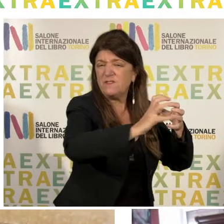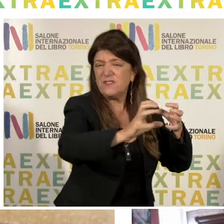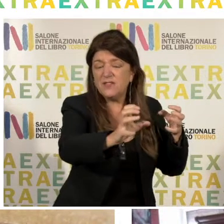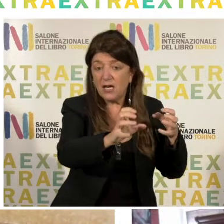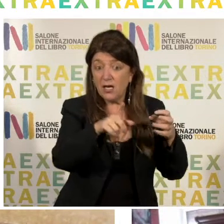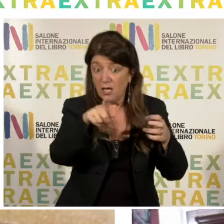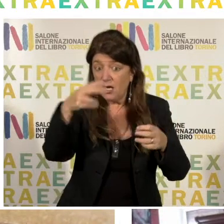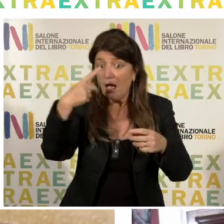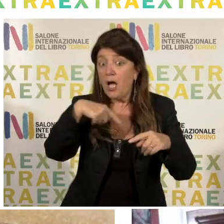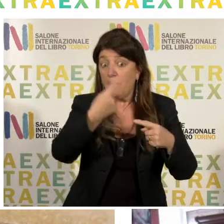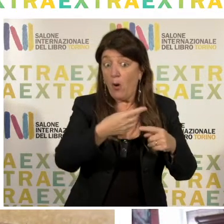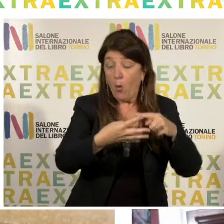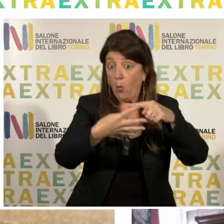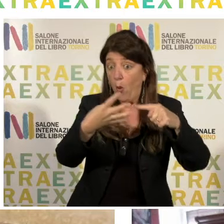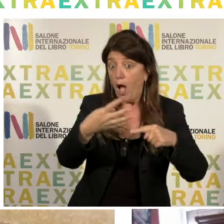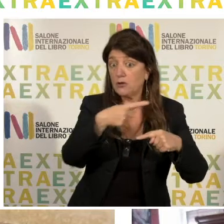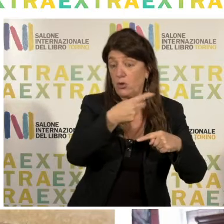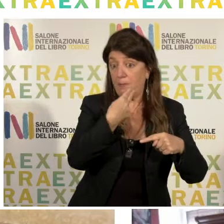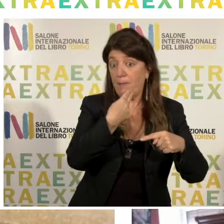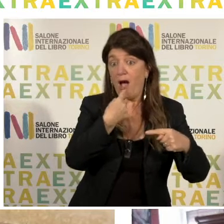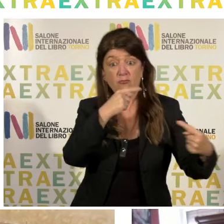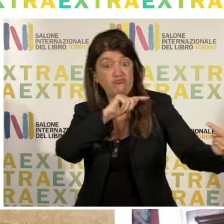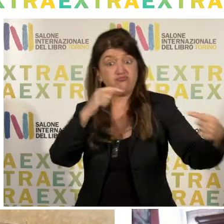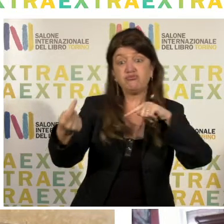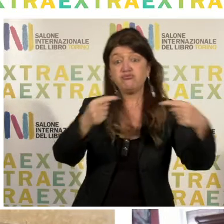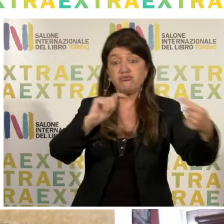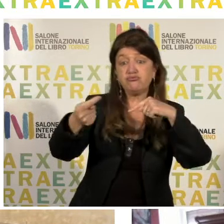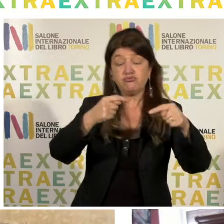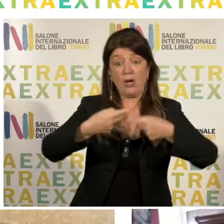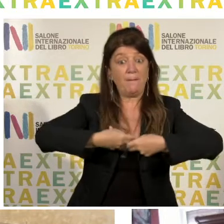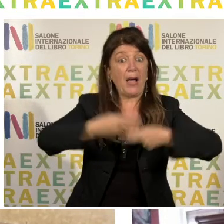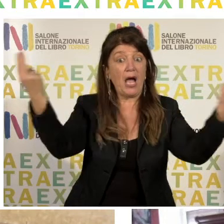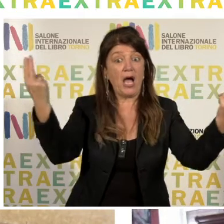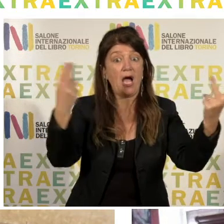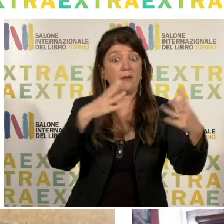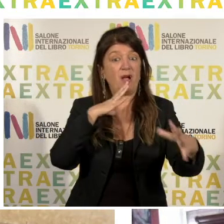grandissimi dibattiti, pubblici che hanno fatto epoca?